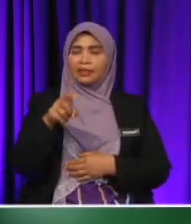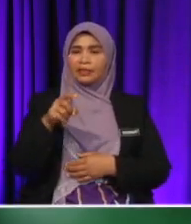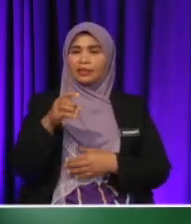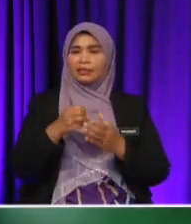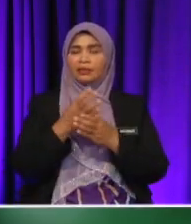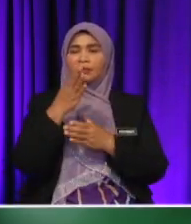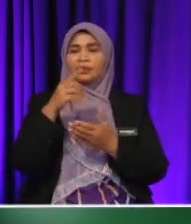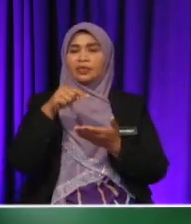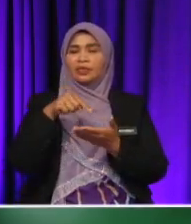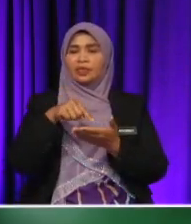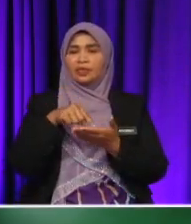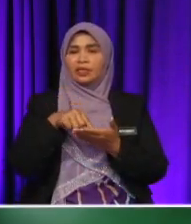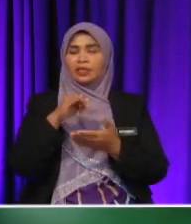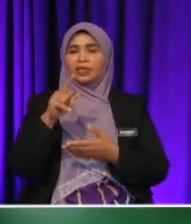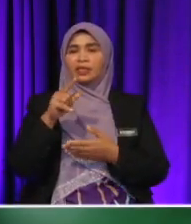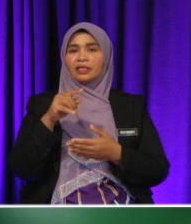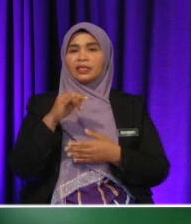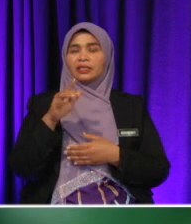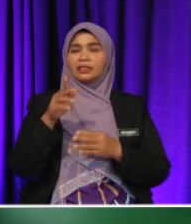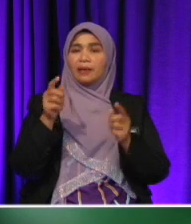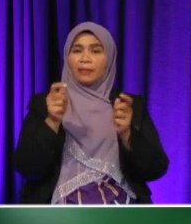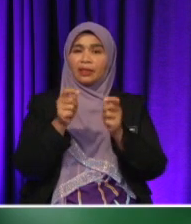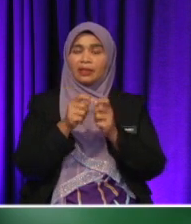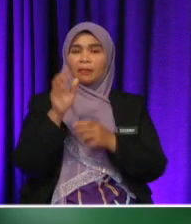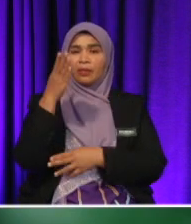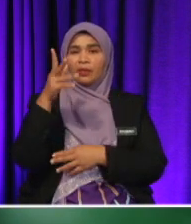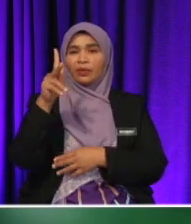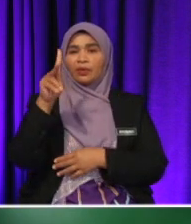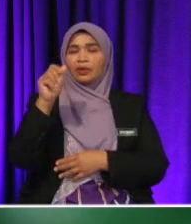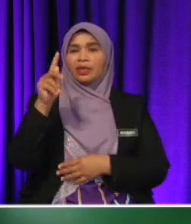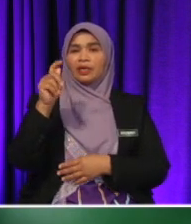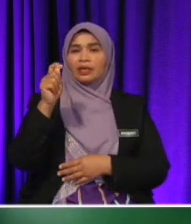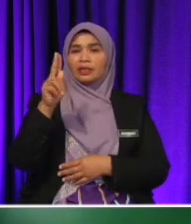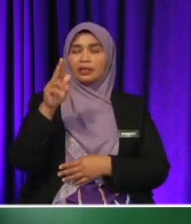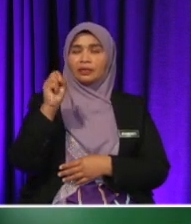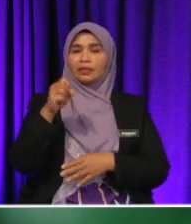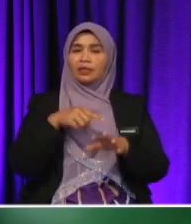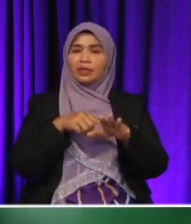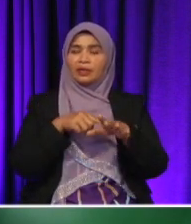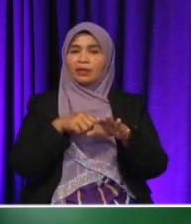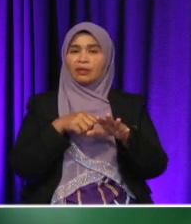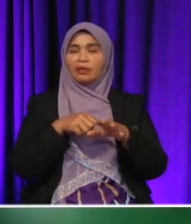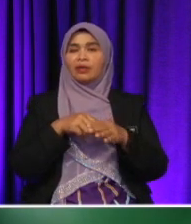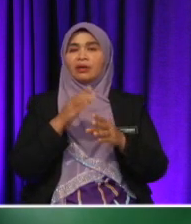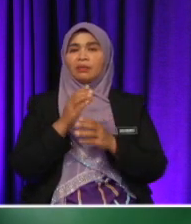banyak yang hidup dekat kawasan guru ini adalah seperti pokok dan daunnya adalah berbentuk